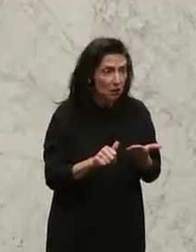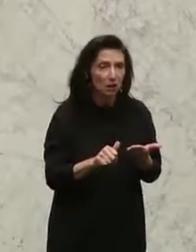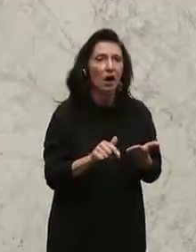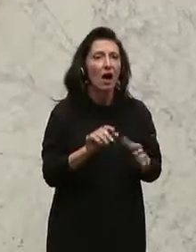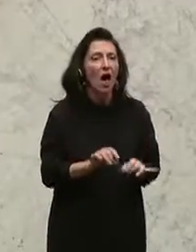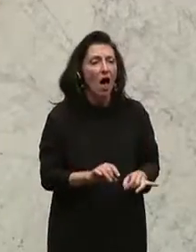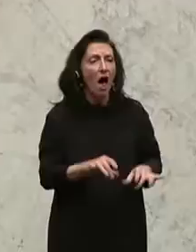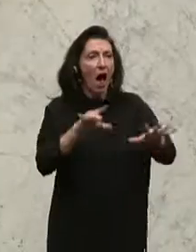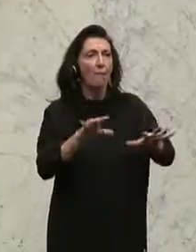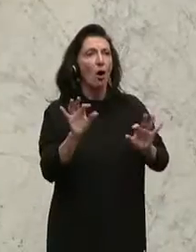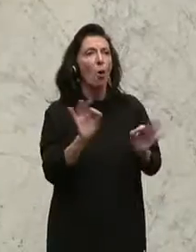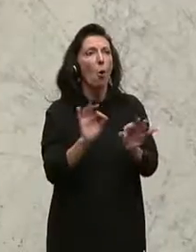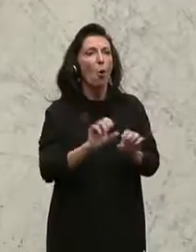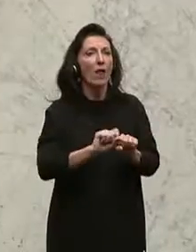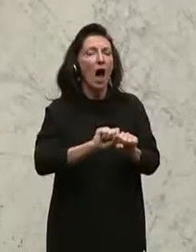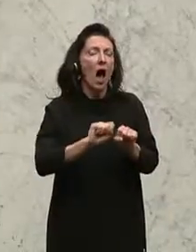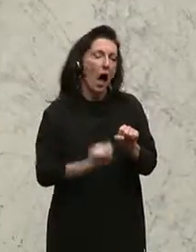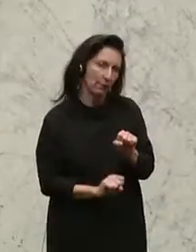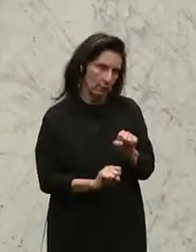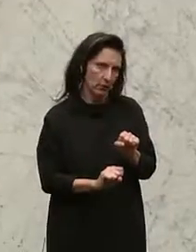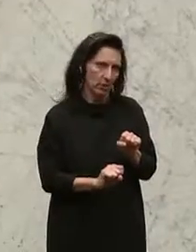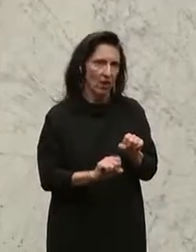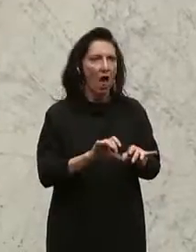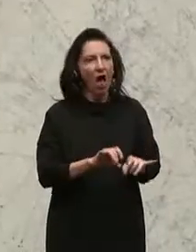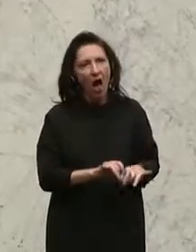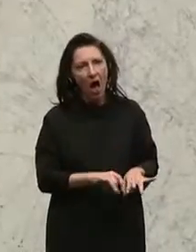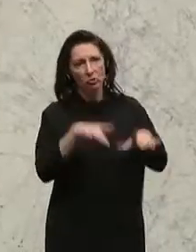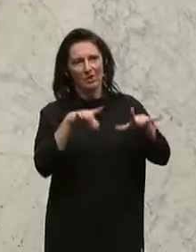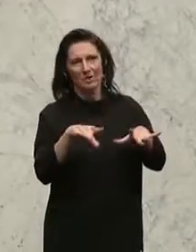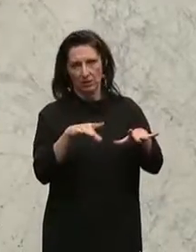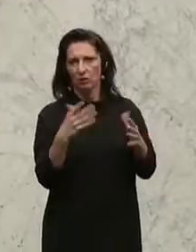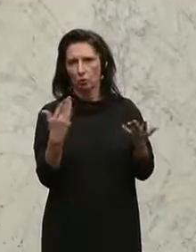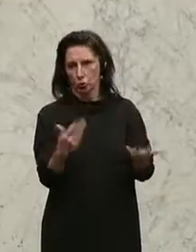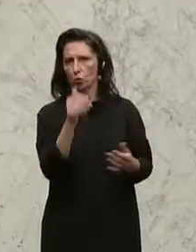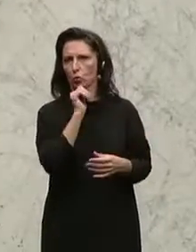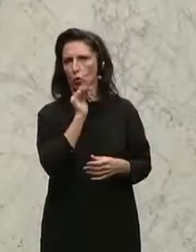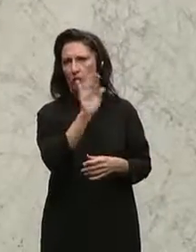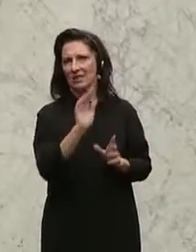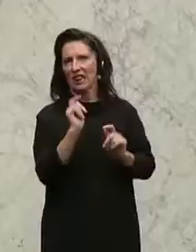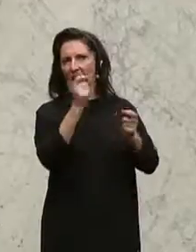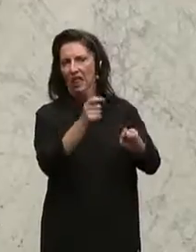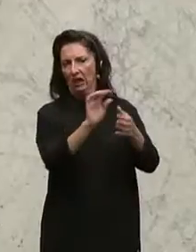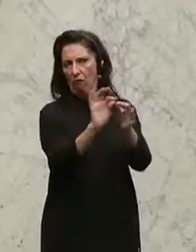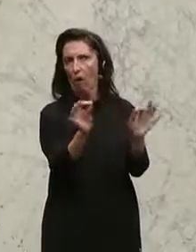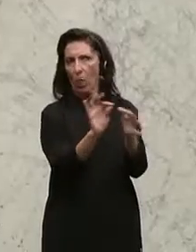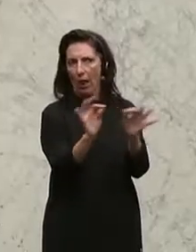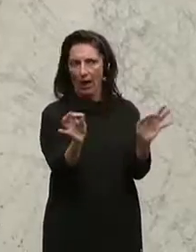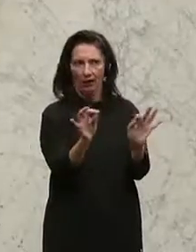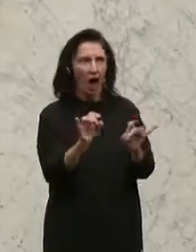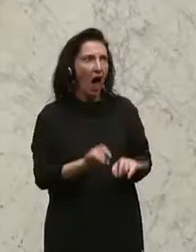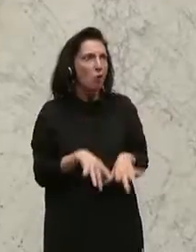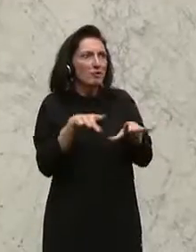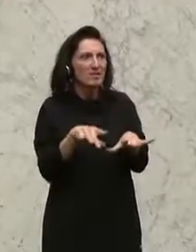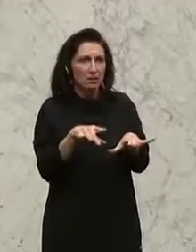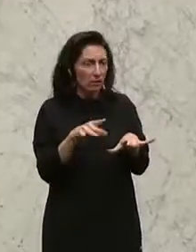ausgesetzt oder abgebrochen werden. Ausgesetzt, das ist das, was im Antrag der Grünen hier drinnen steht, ist das, was wir eigentlich